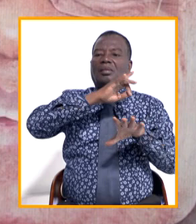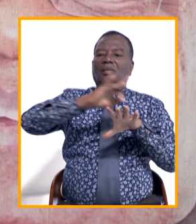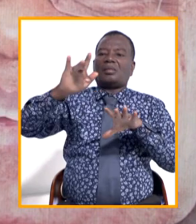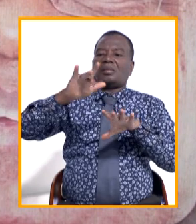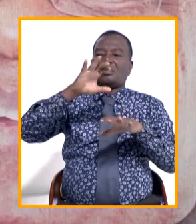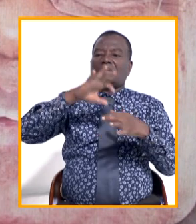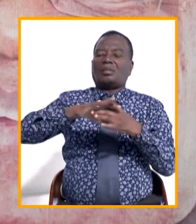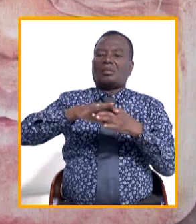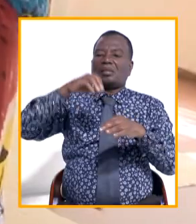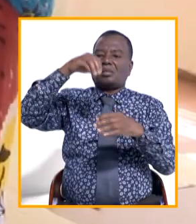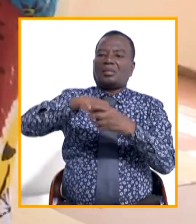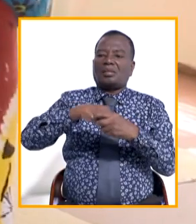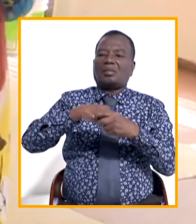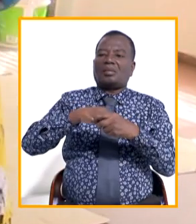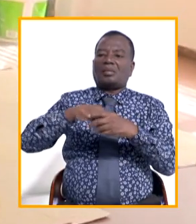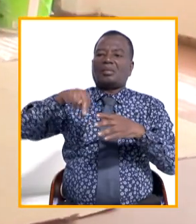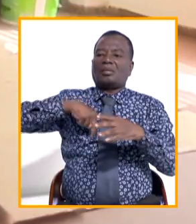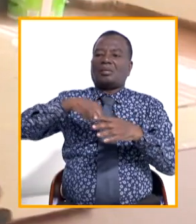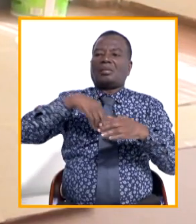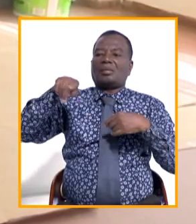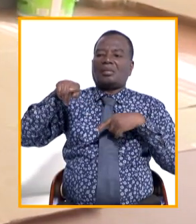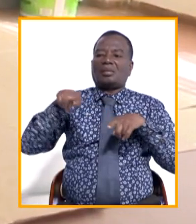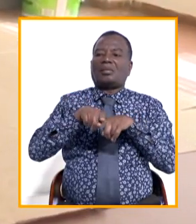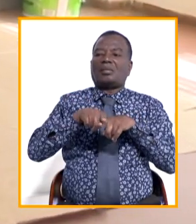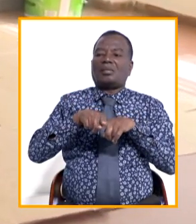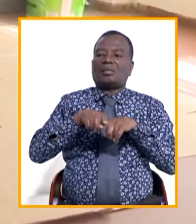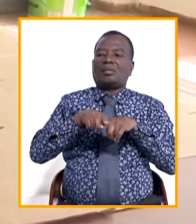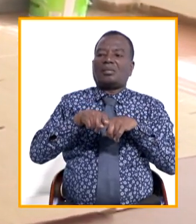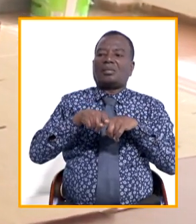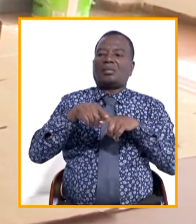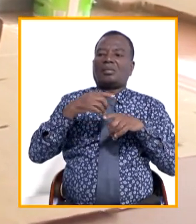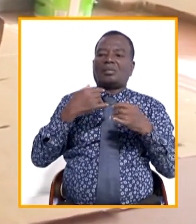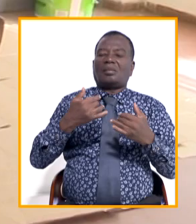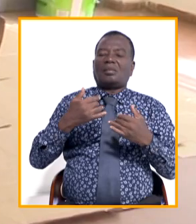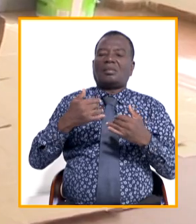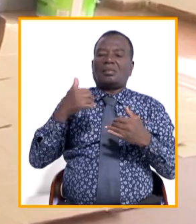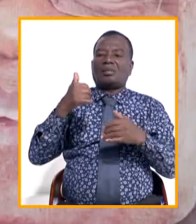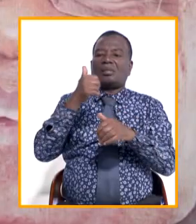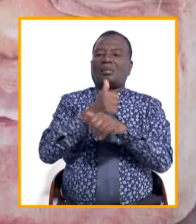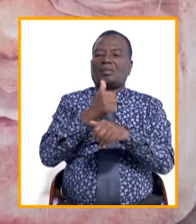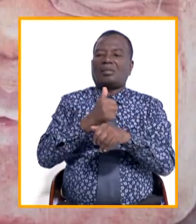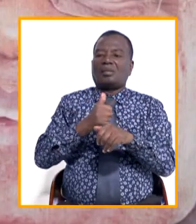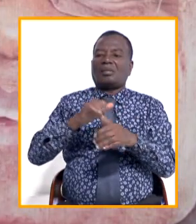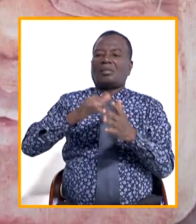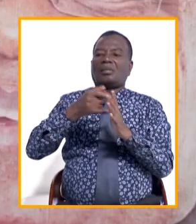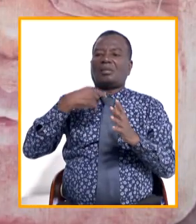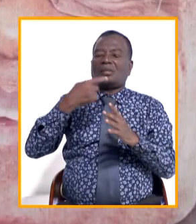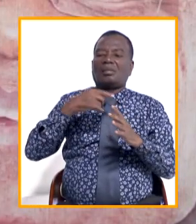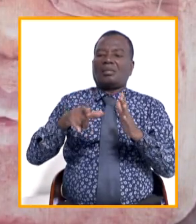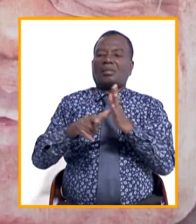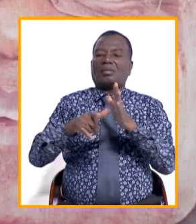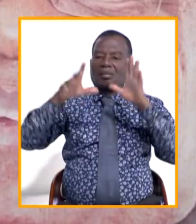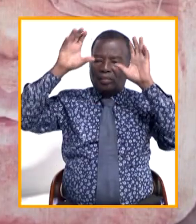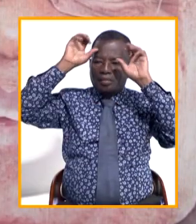de Didier Vie. Nous avons aussi à Yamoussoukro, Abidjan aussi, c'est un phénomène récurrent. Ceux qui sont en sous-préfecture